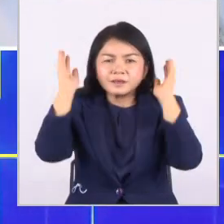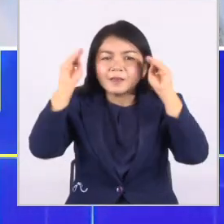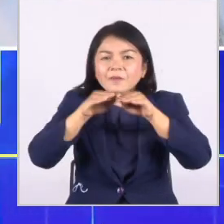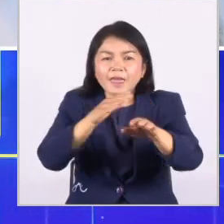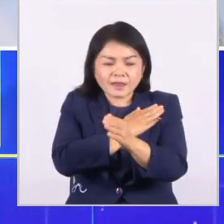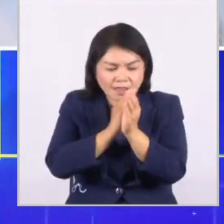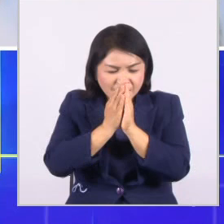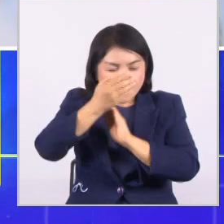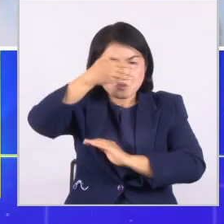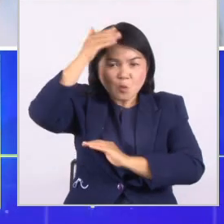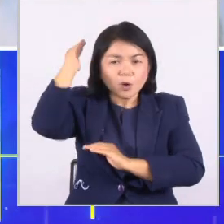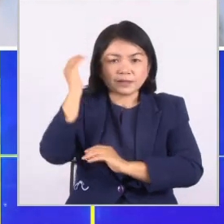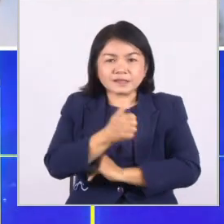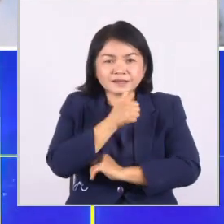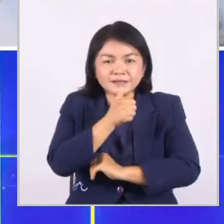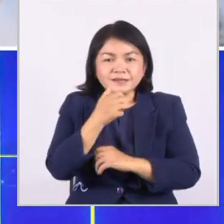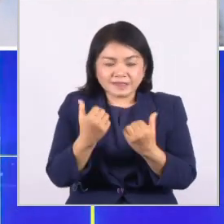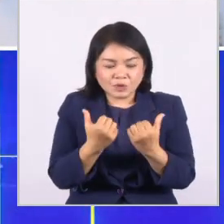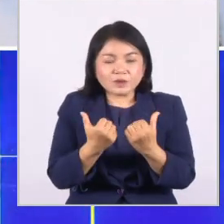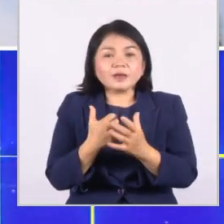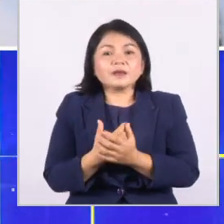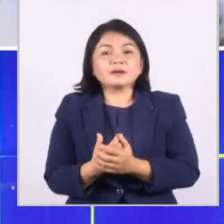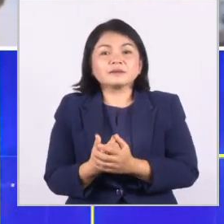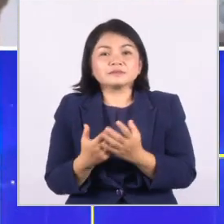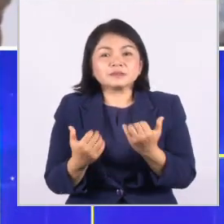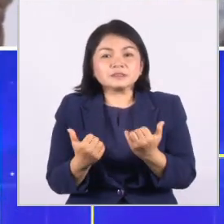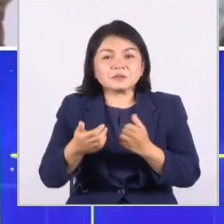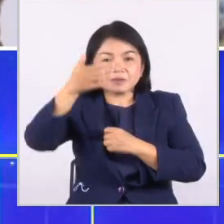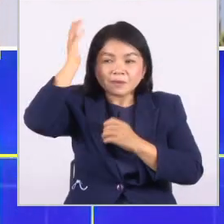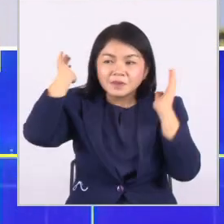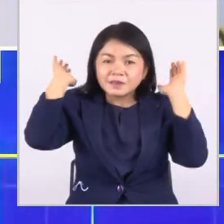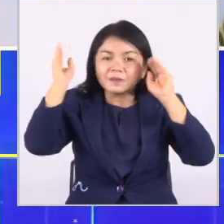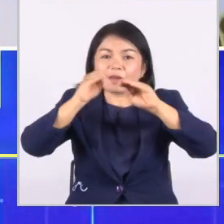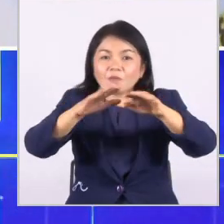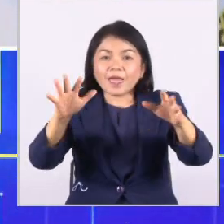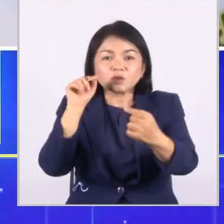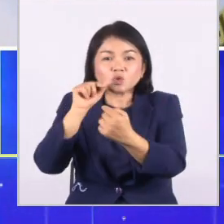เนี่ยนี่นะไม่ต้องเสียสักบาทเลยเนี่ย จับจังหวะสถานการ